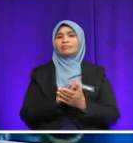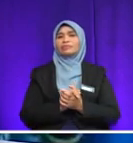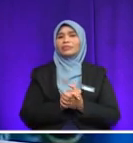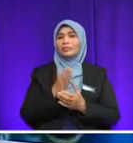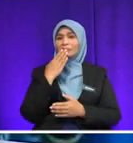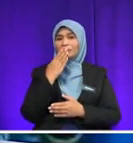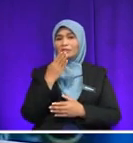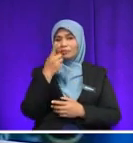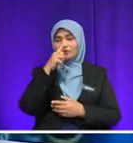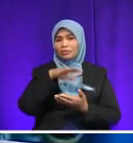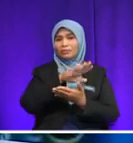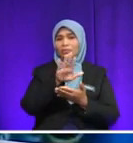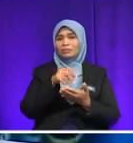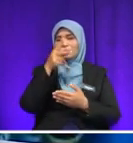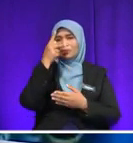semuanya